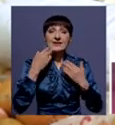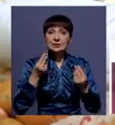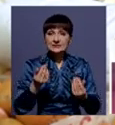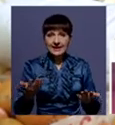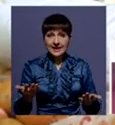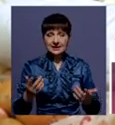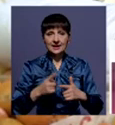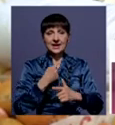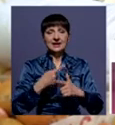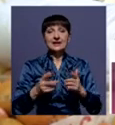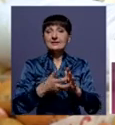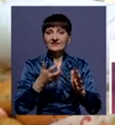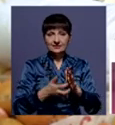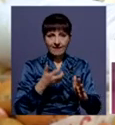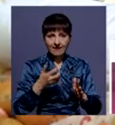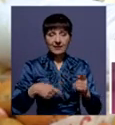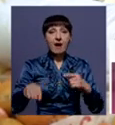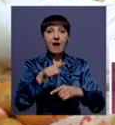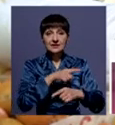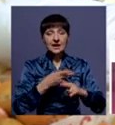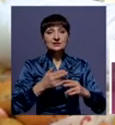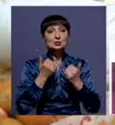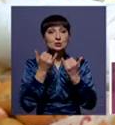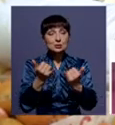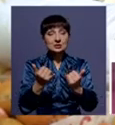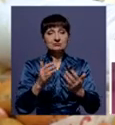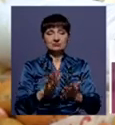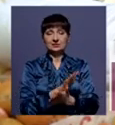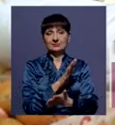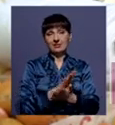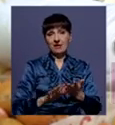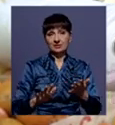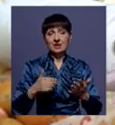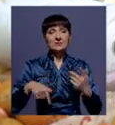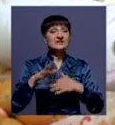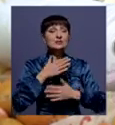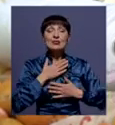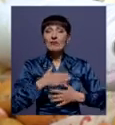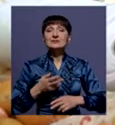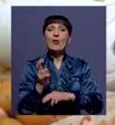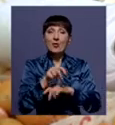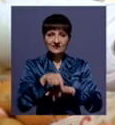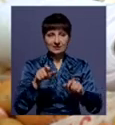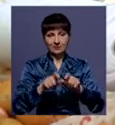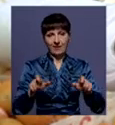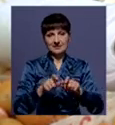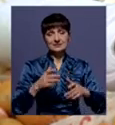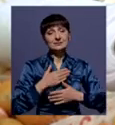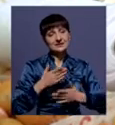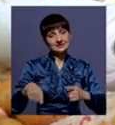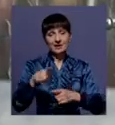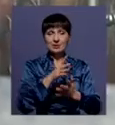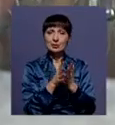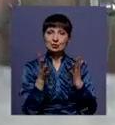денег, либо не хватает, они эти услуги оказывают нам бесплатно. И мы все с удовольствием ходим в этот магазин. Спасибо им